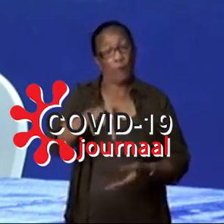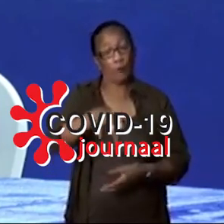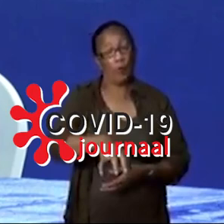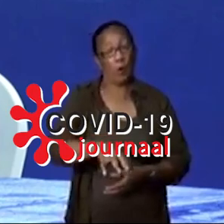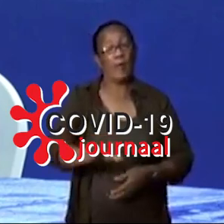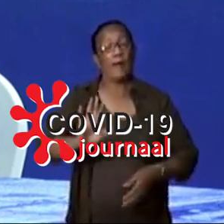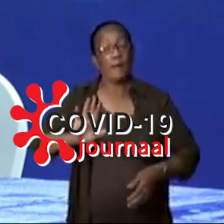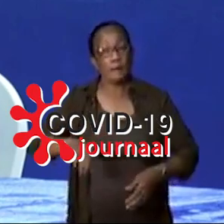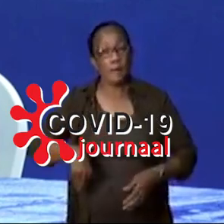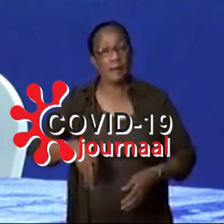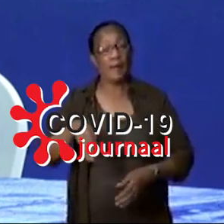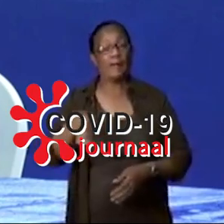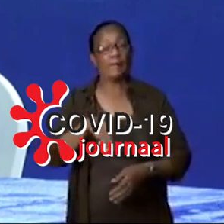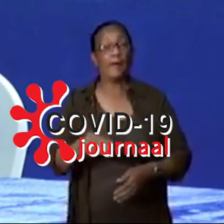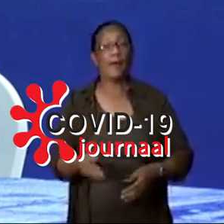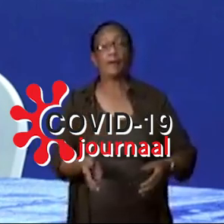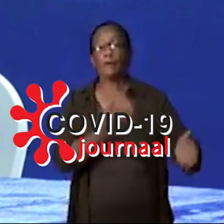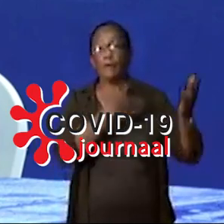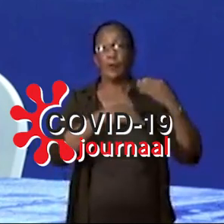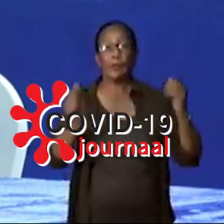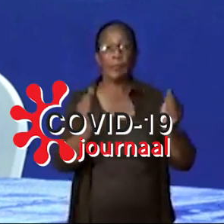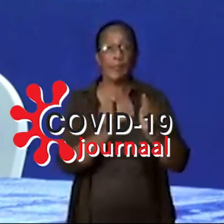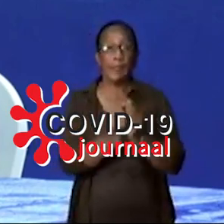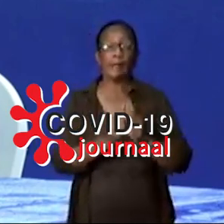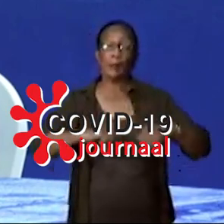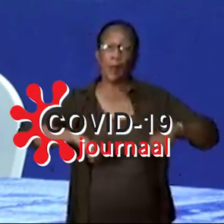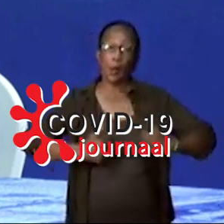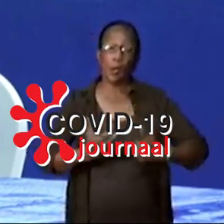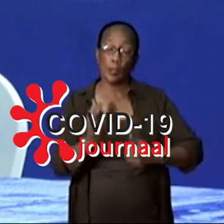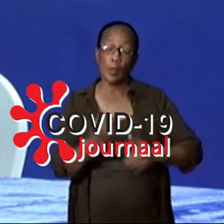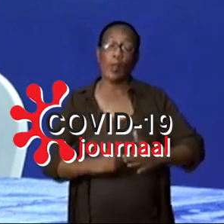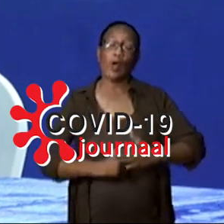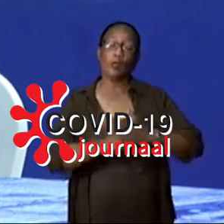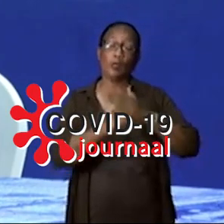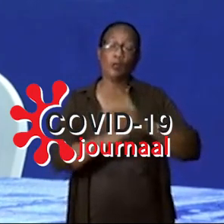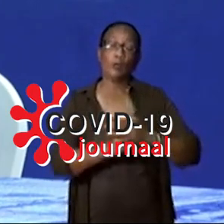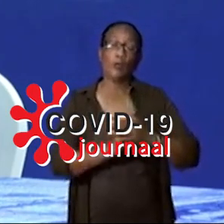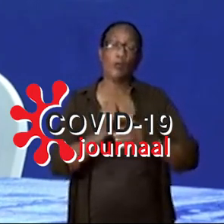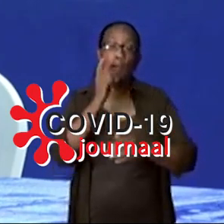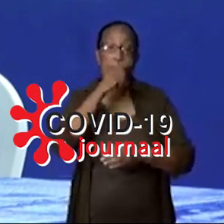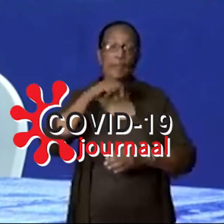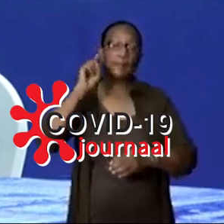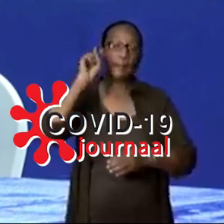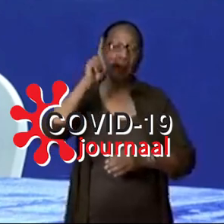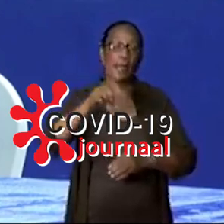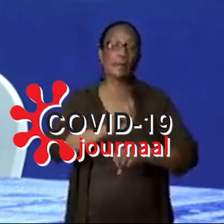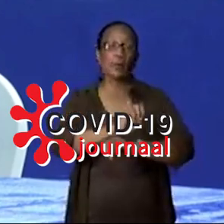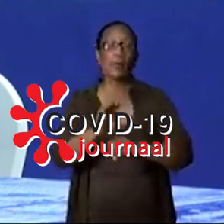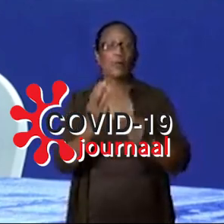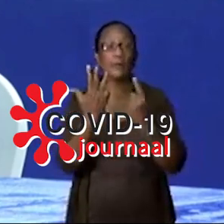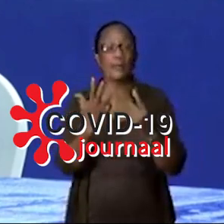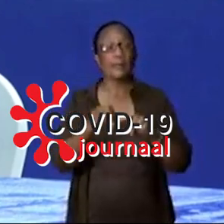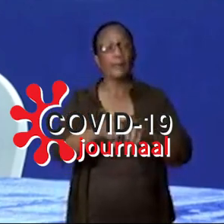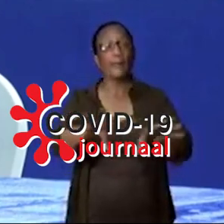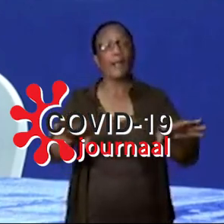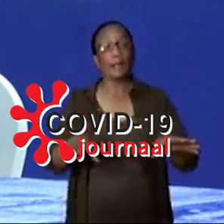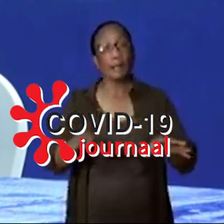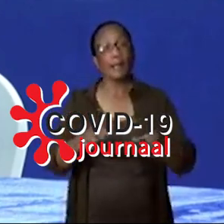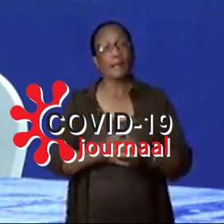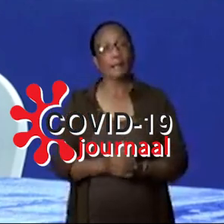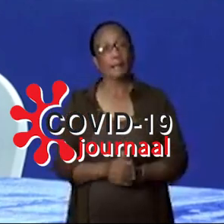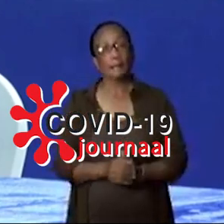jaar zijn we met dit fonds begonnen omdat we wilden ondersteunen als het gaat om de COVID-19 pandemie.